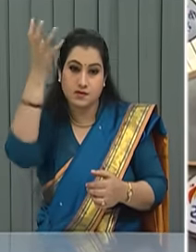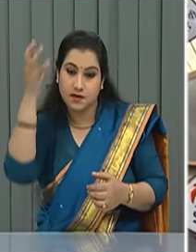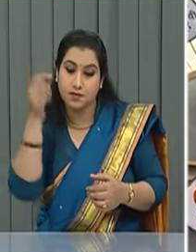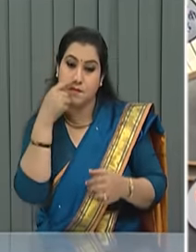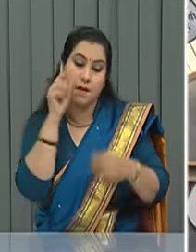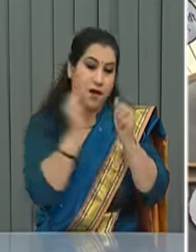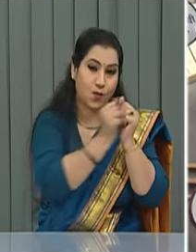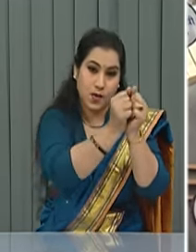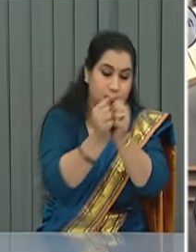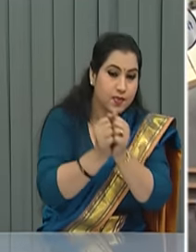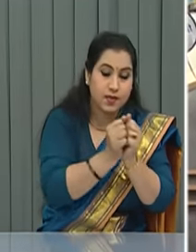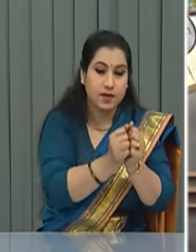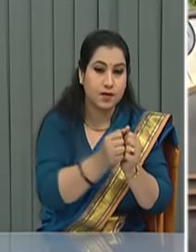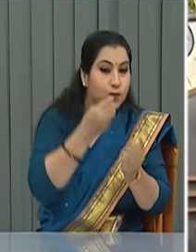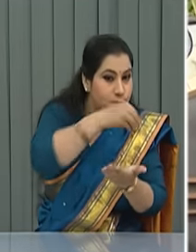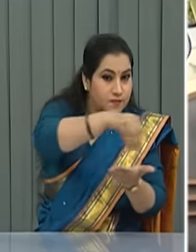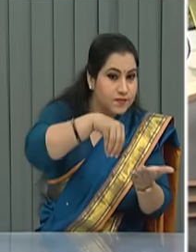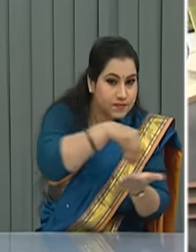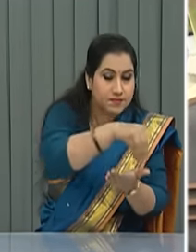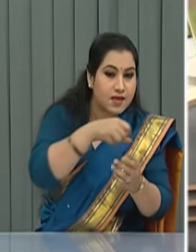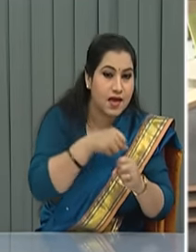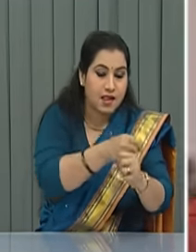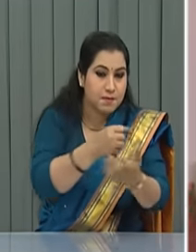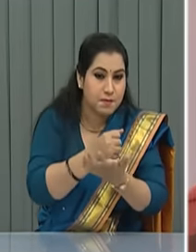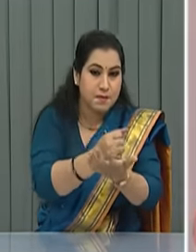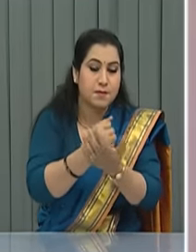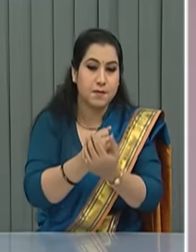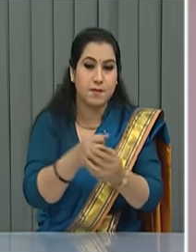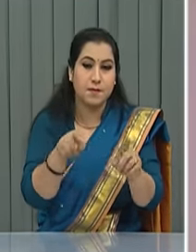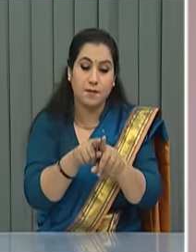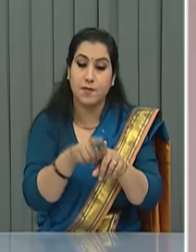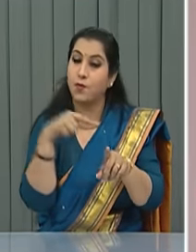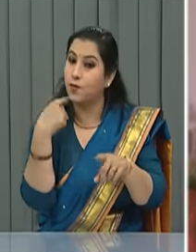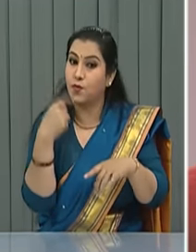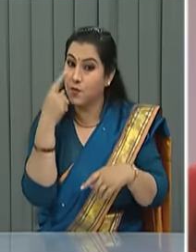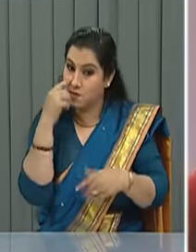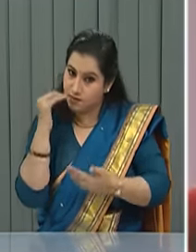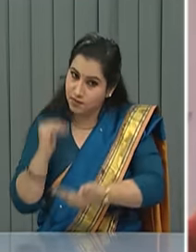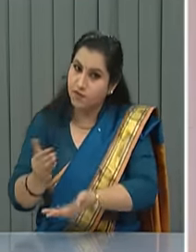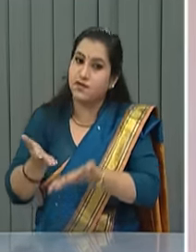चूल्हे चौके में हाथ बटाती हैं।